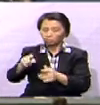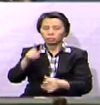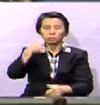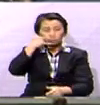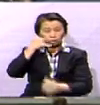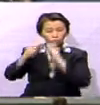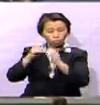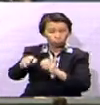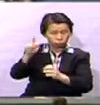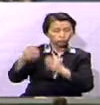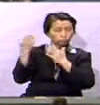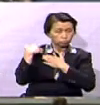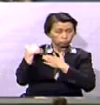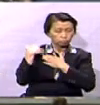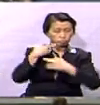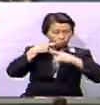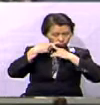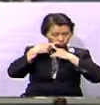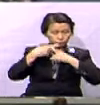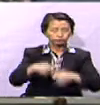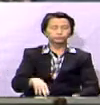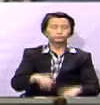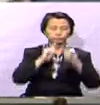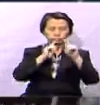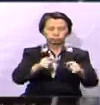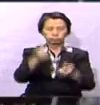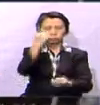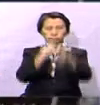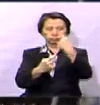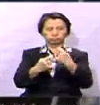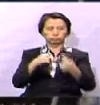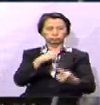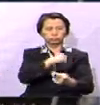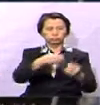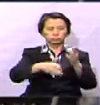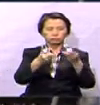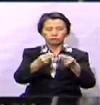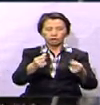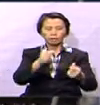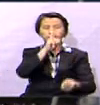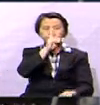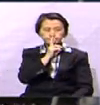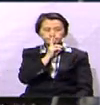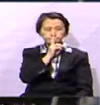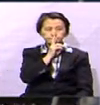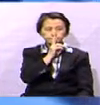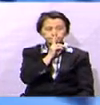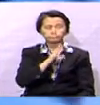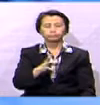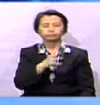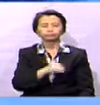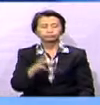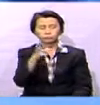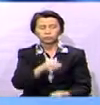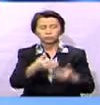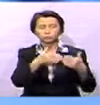di bawah consumer code. Jawapan yang diberikan juga merujuk pertanyaan Ahli Parlimen Tanah Merah, Datuk Seri Ikmal Hisham Abdul Aziz,